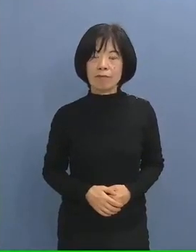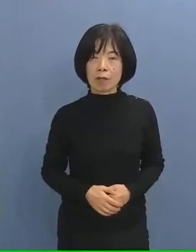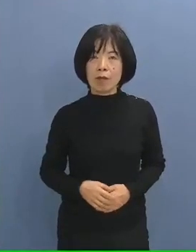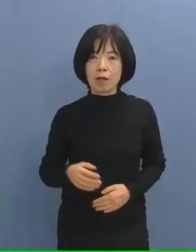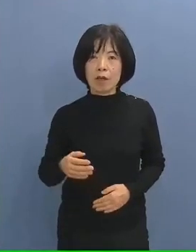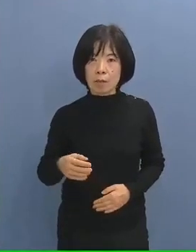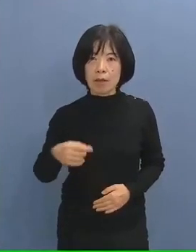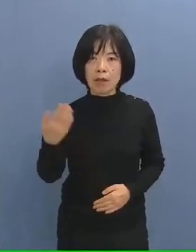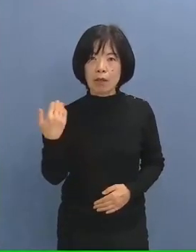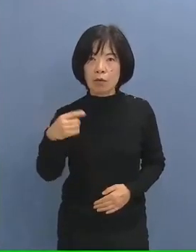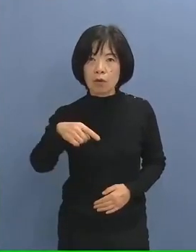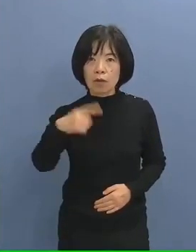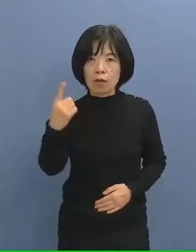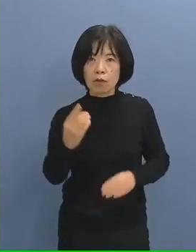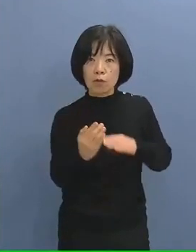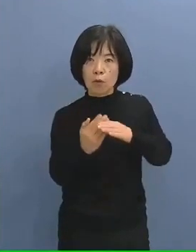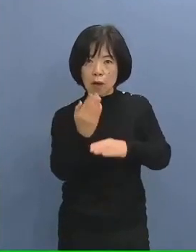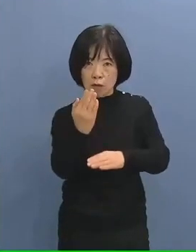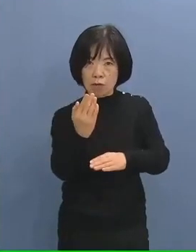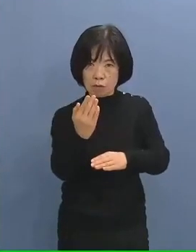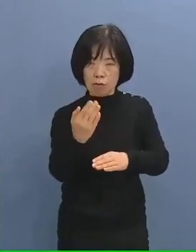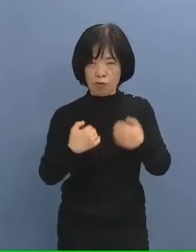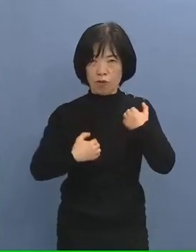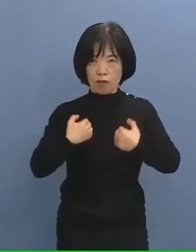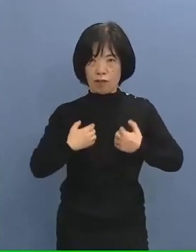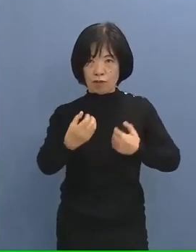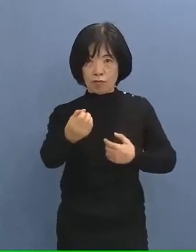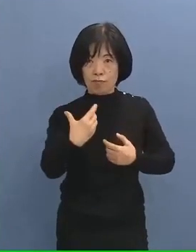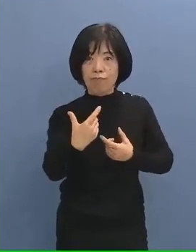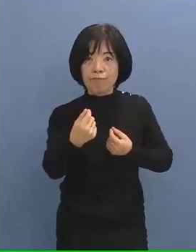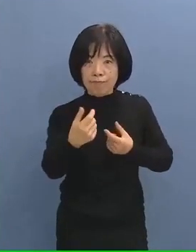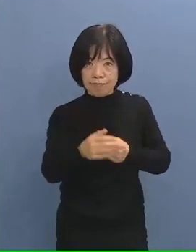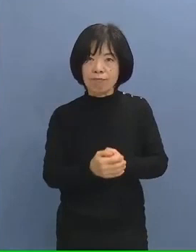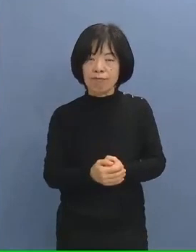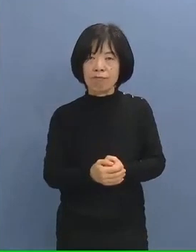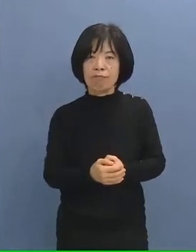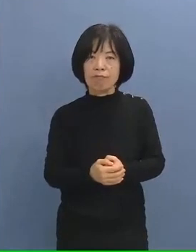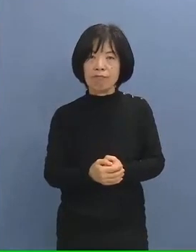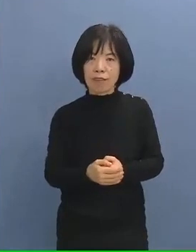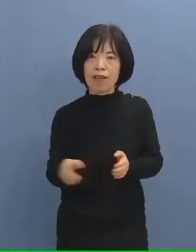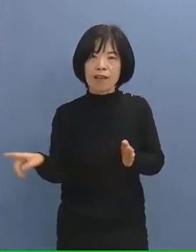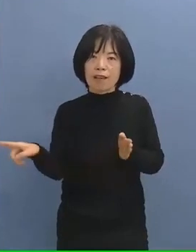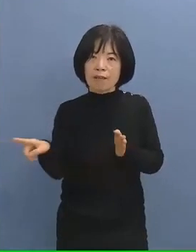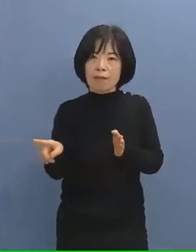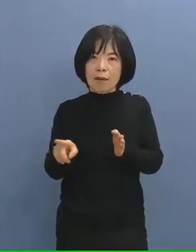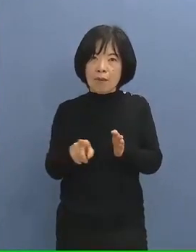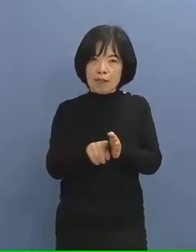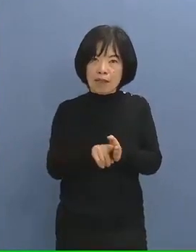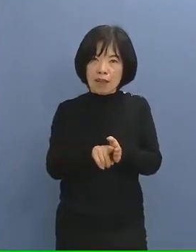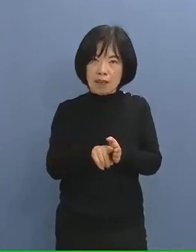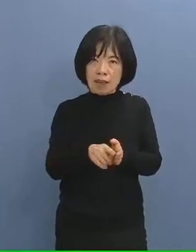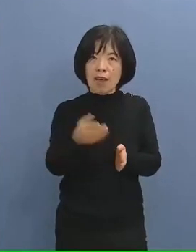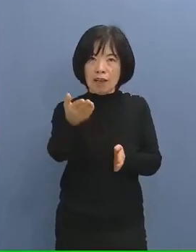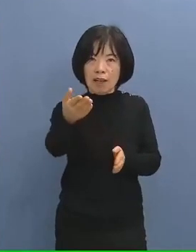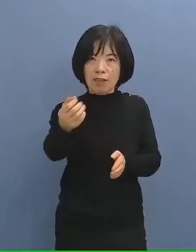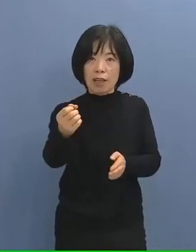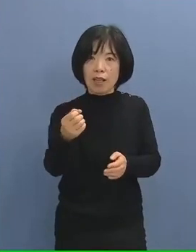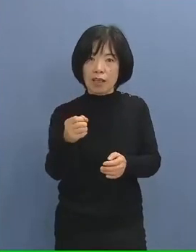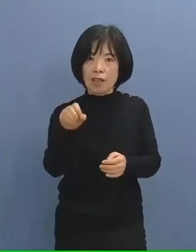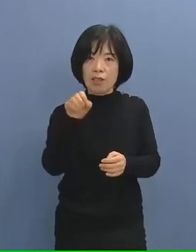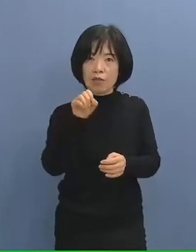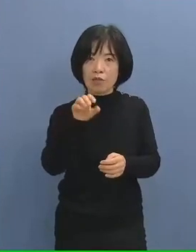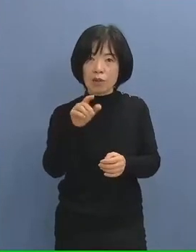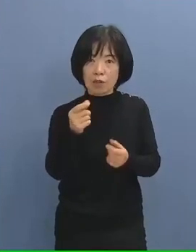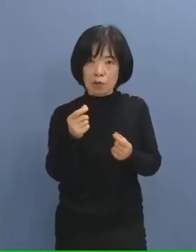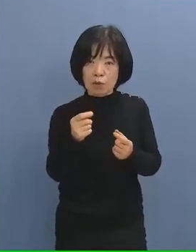応募があったということで、大変嬉しいというところではあると思うんですけれども、これまでご指摘されてきた通りですね、やっぱり周遊するのにあたっ